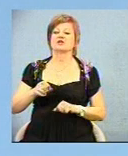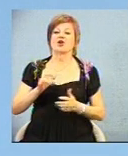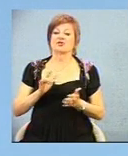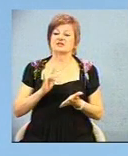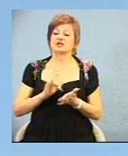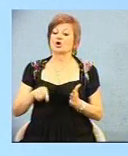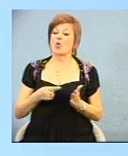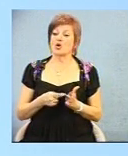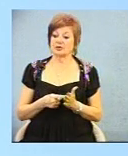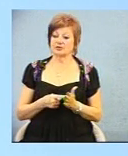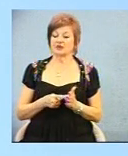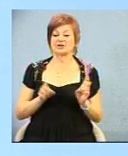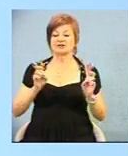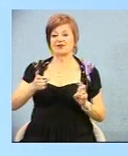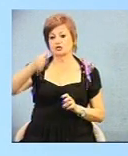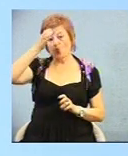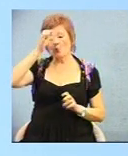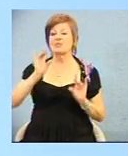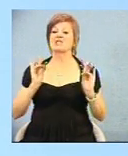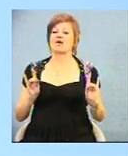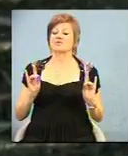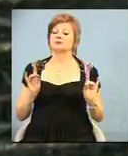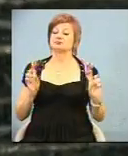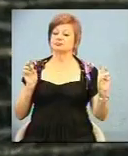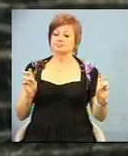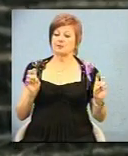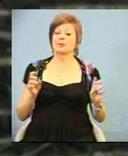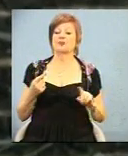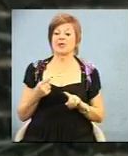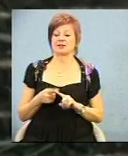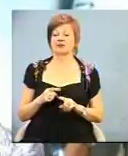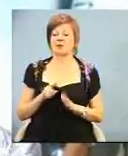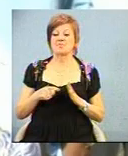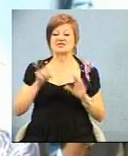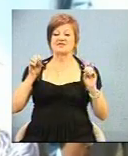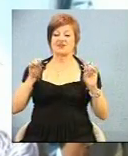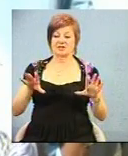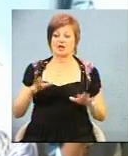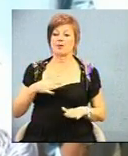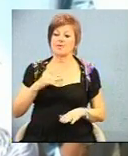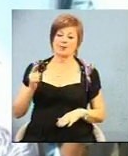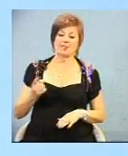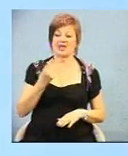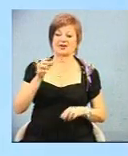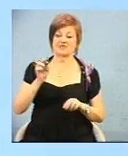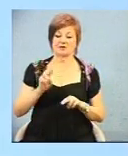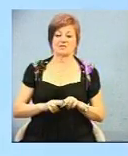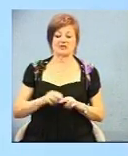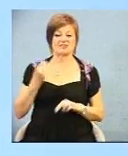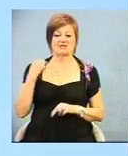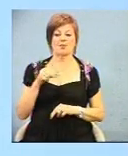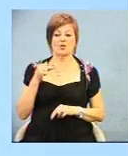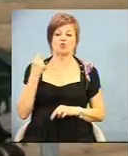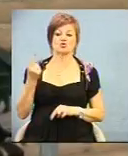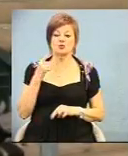міста». Проєкт «Розумна лавка» підтримала місцева влада і комунальне підприємство «Міськсвітло». До речі, ми перше місто в Запорізькій області,